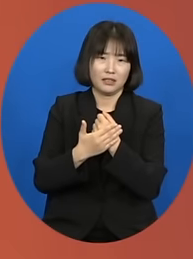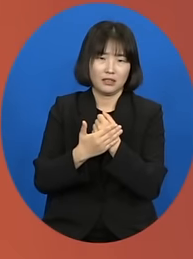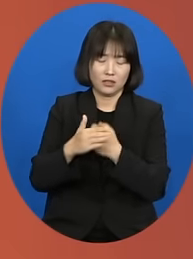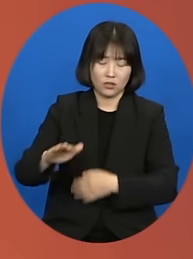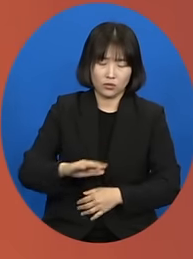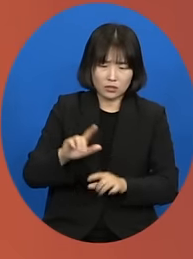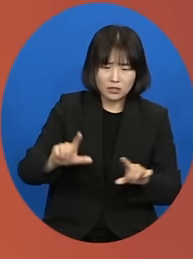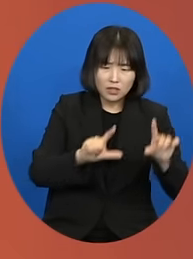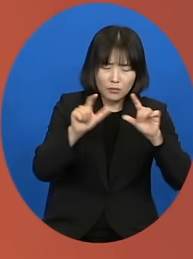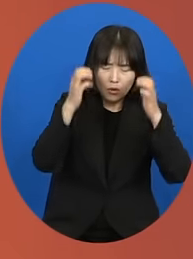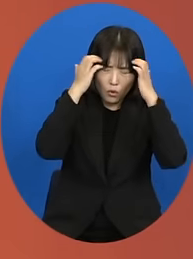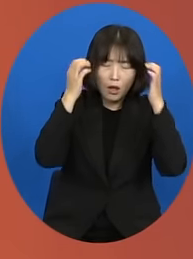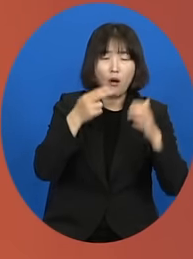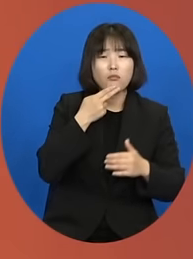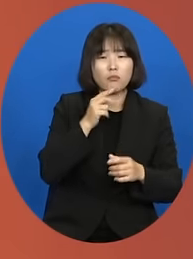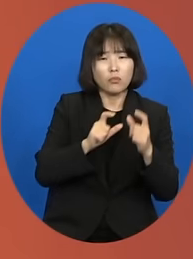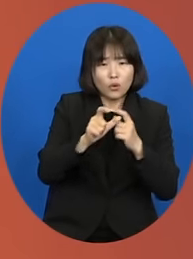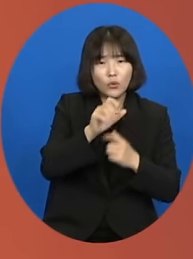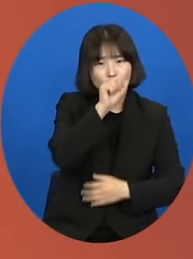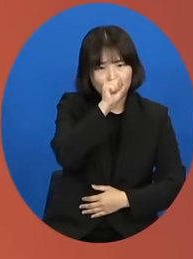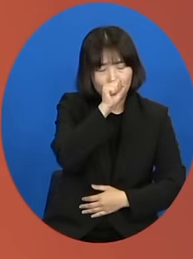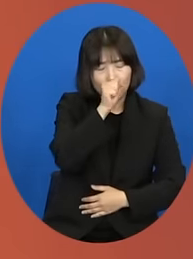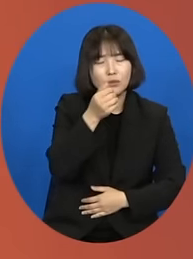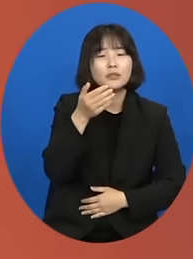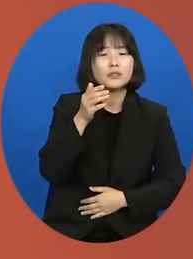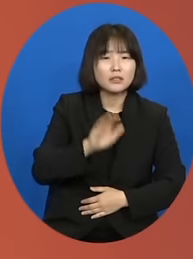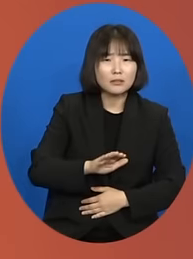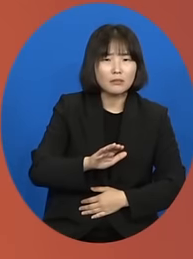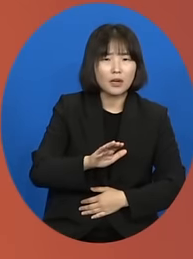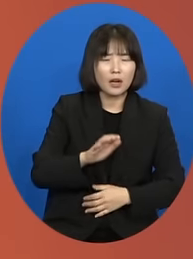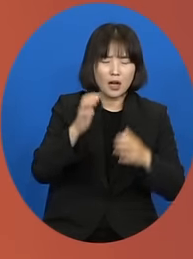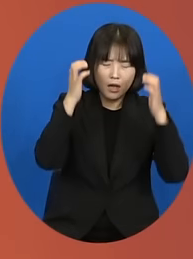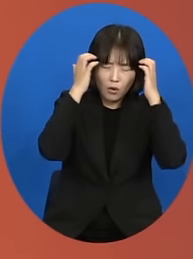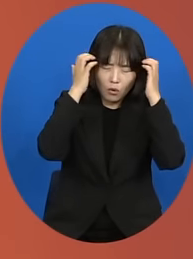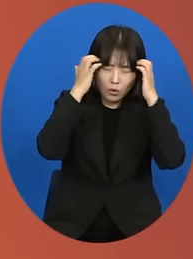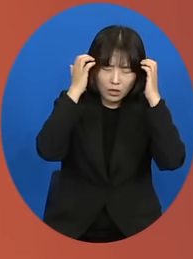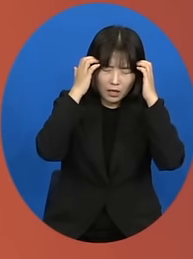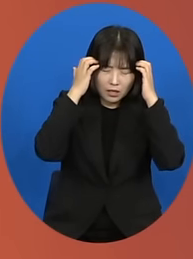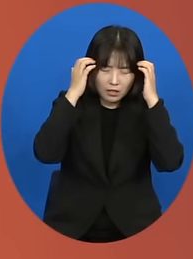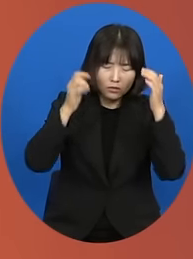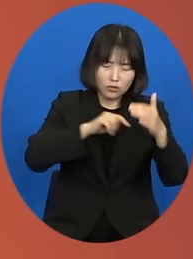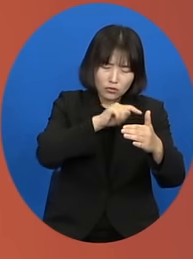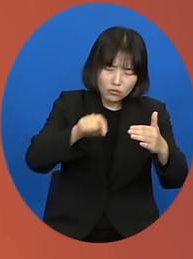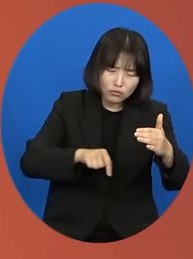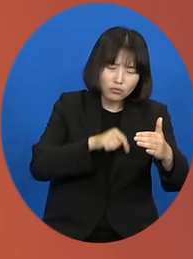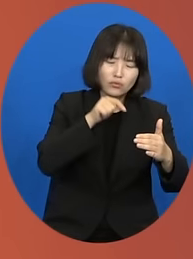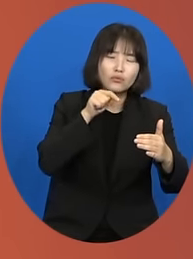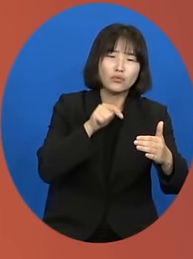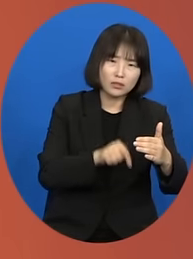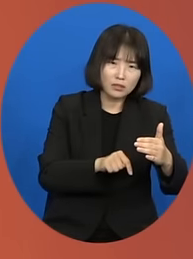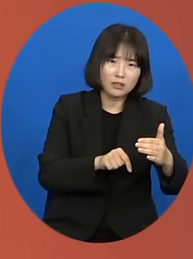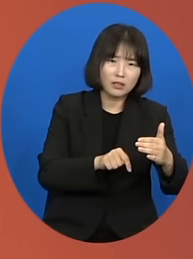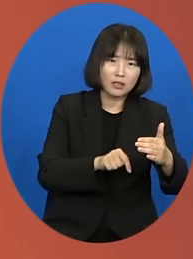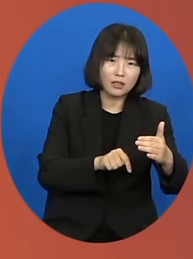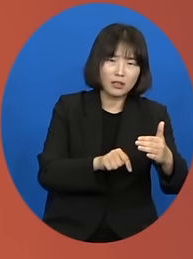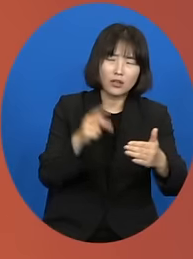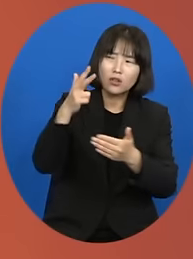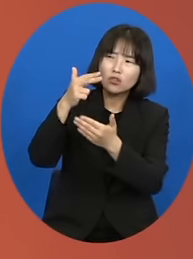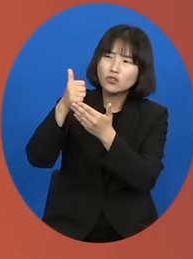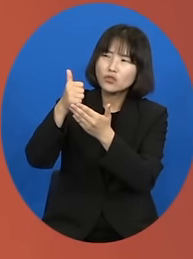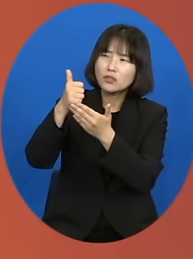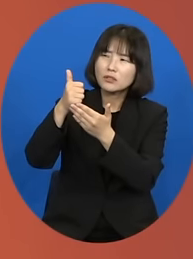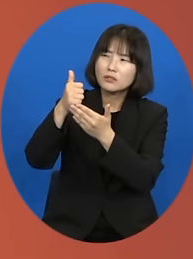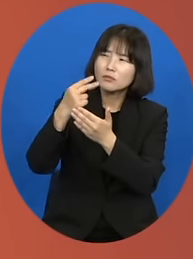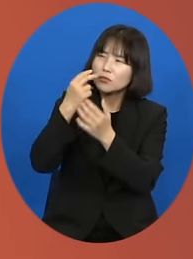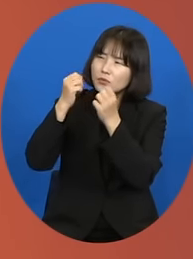고난이 없으면 좋겠지만 그럼에도 불구하고 우리가 고난의 길을 걷고 있을 때 그때 그때마다 주님의 존재가 내 마음